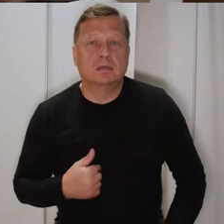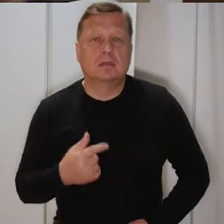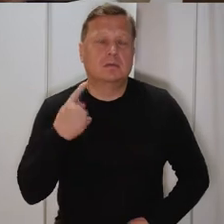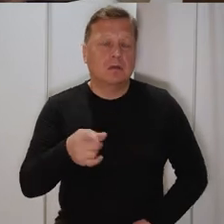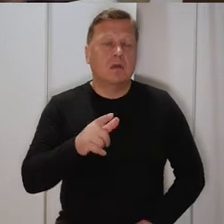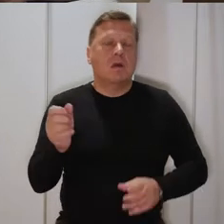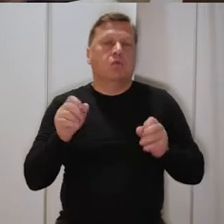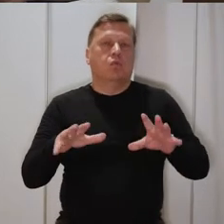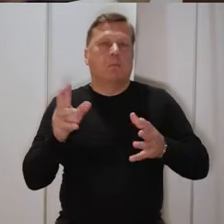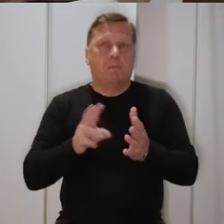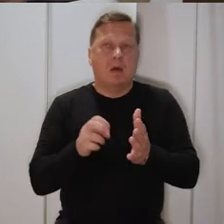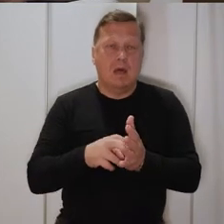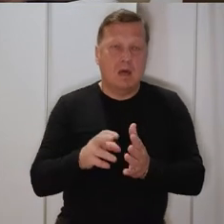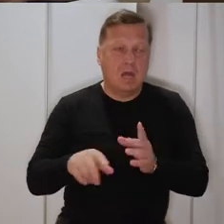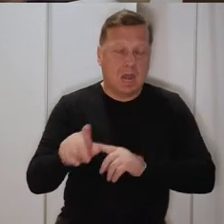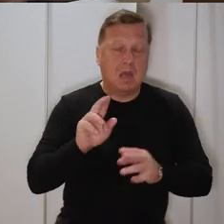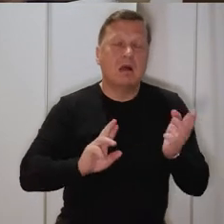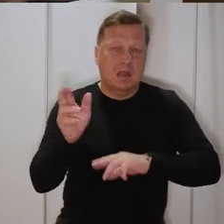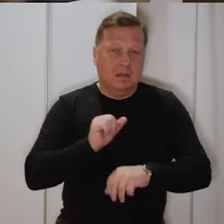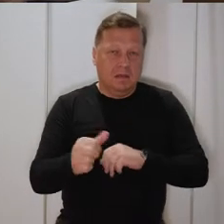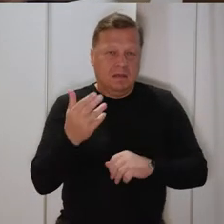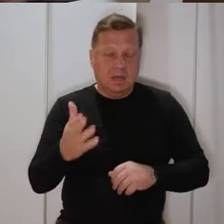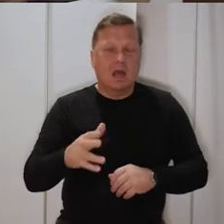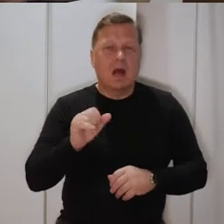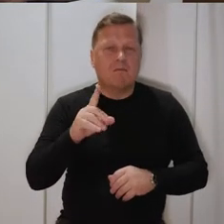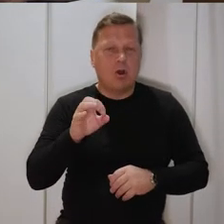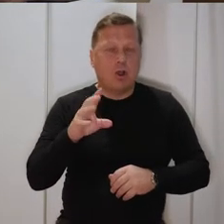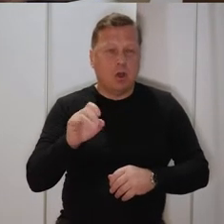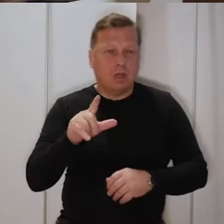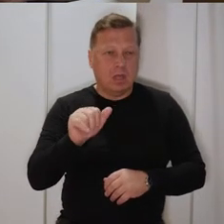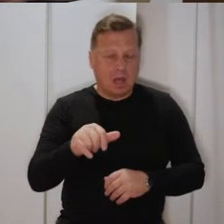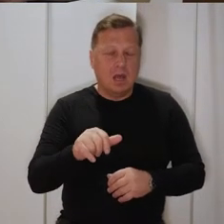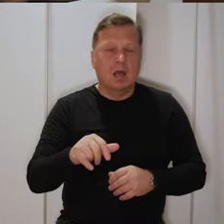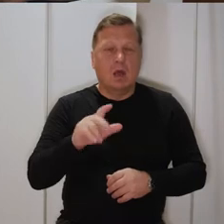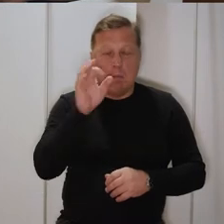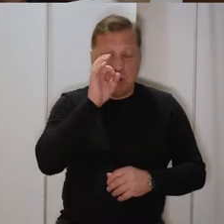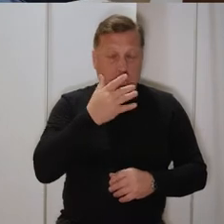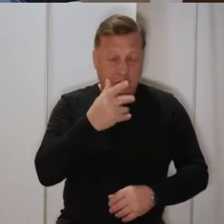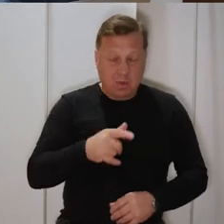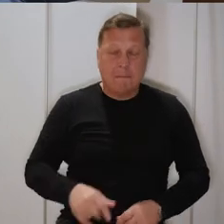na pewne braki, tak, bo jak powiedziałaś o antologii pornograficznej, to